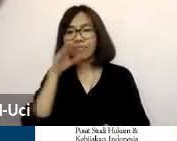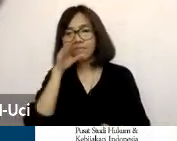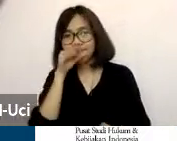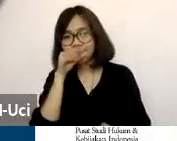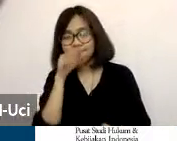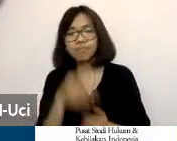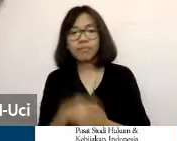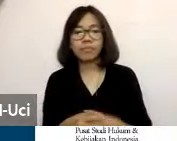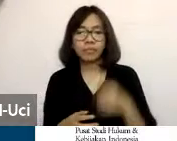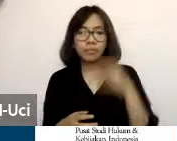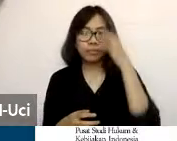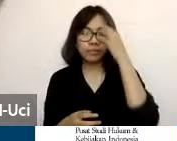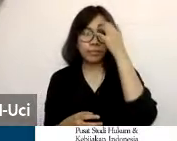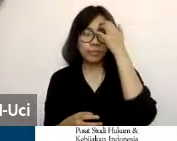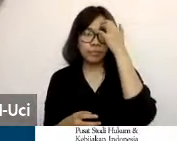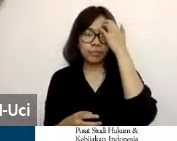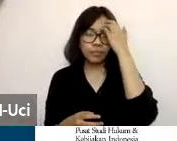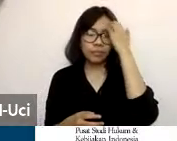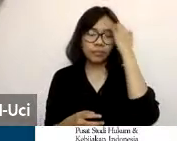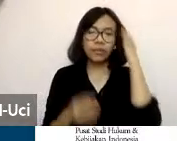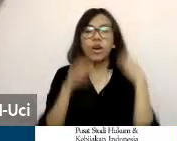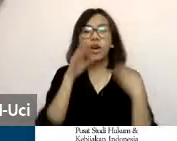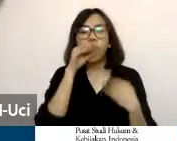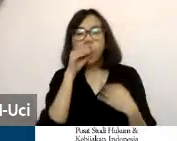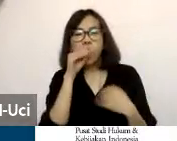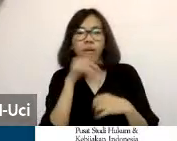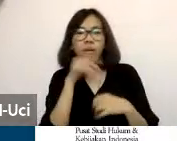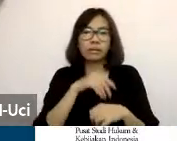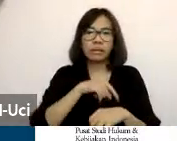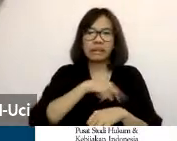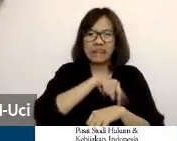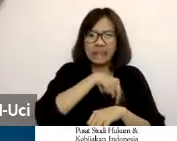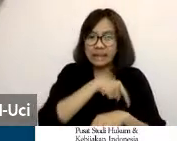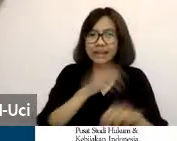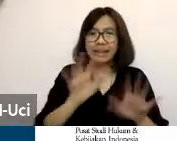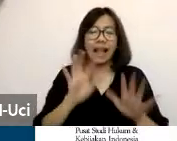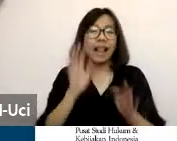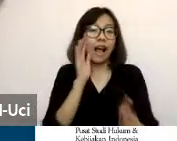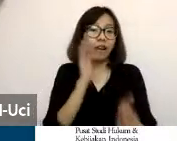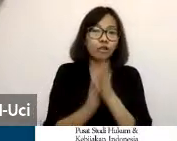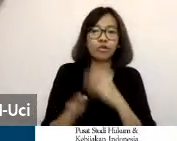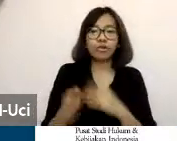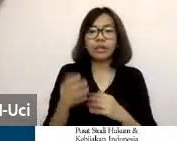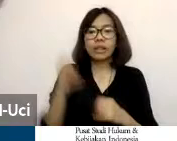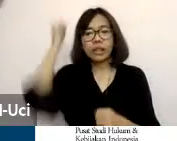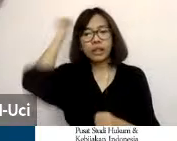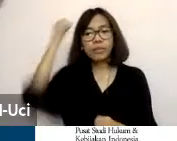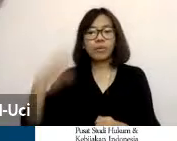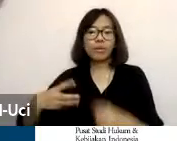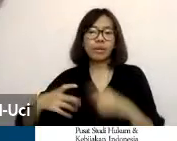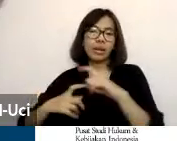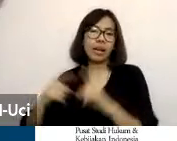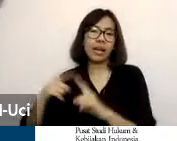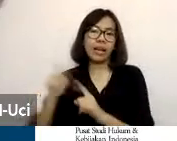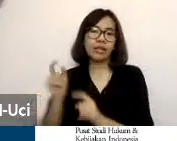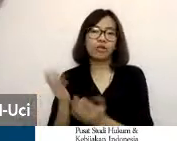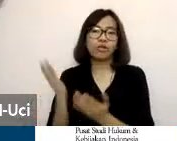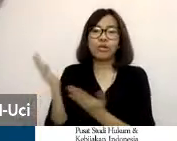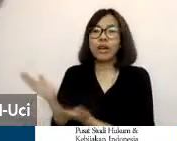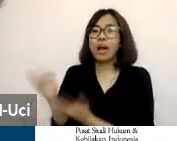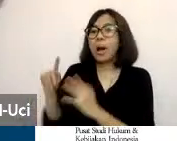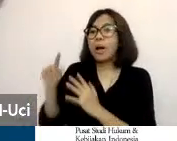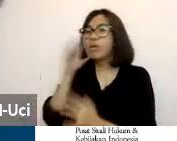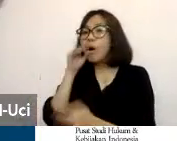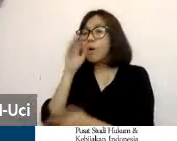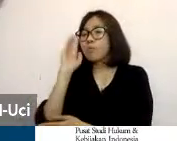saya sendiri nah tanpa berpanjang waktu saya mungkin persilahkan maka pada ibu SD untuk memulai terlebih dahulu